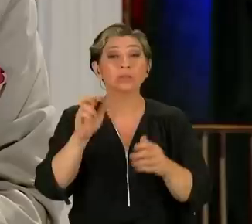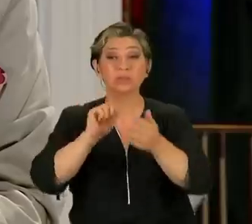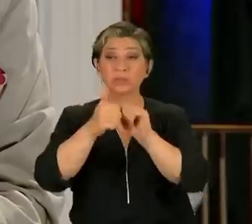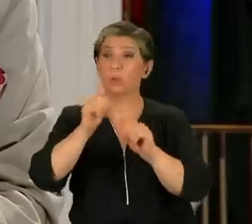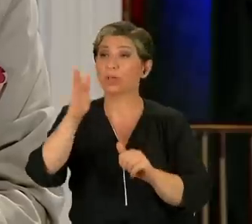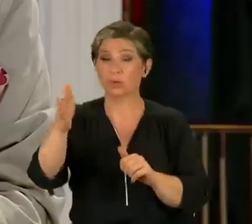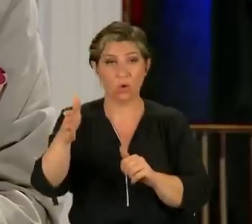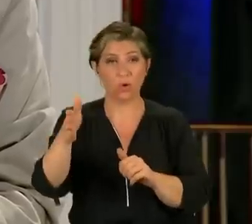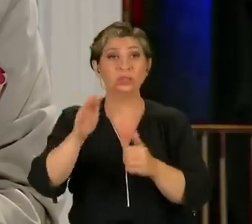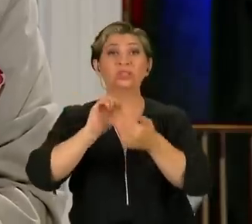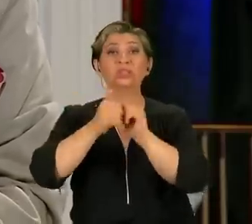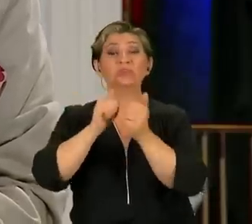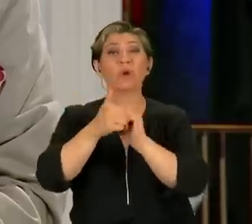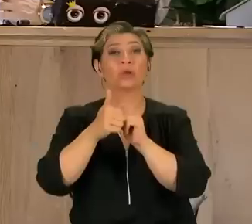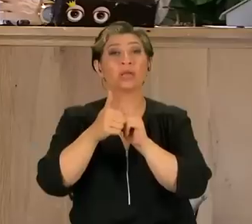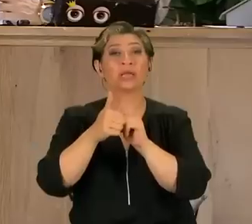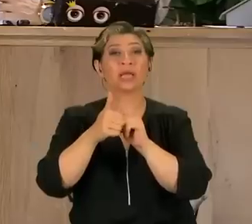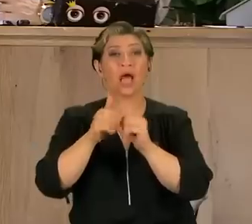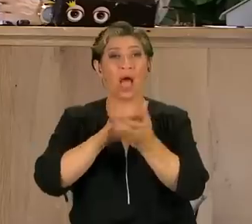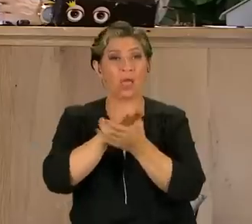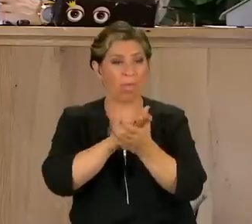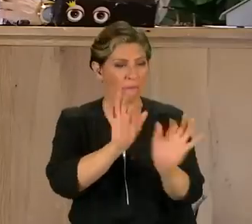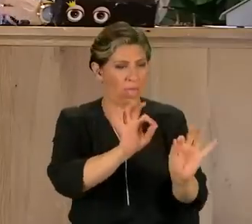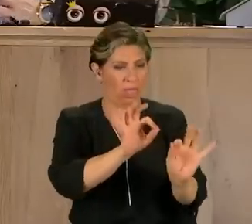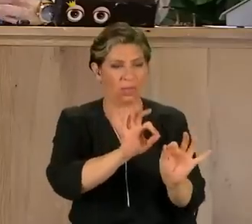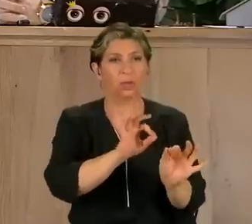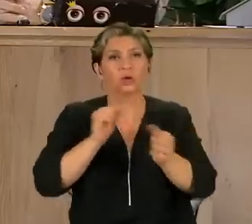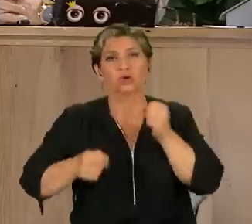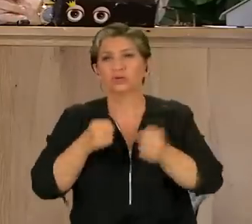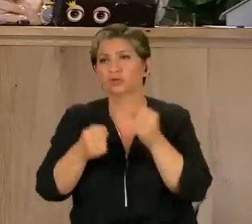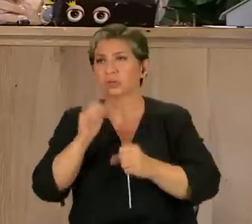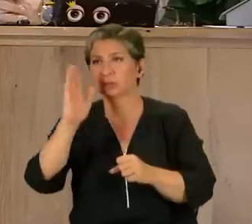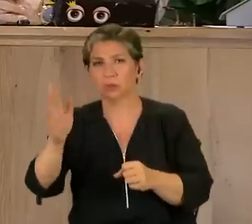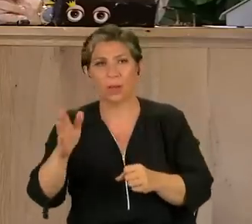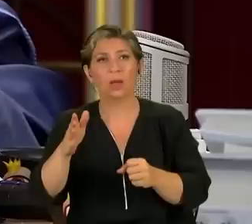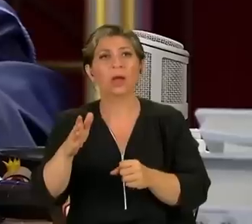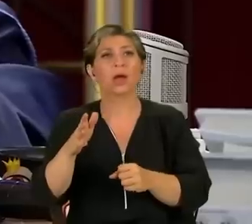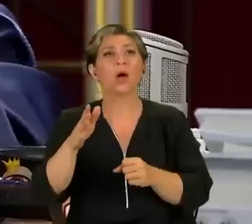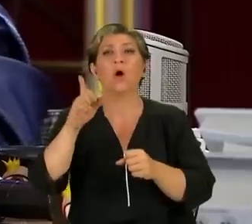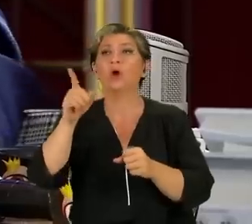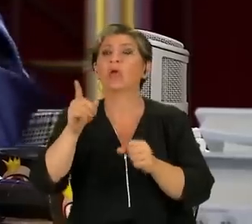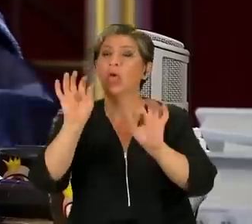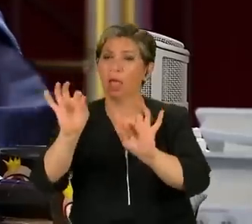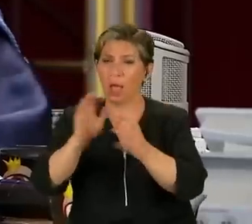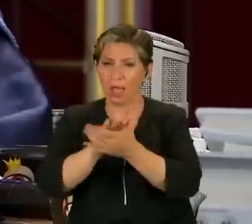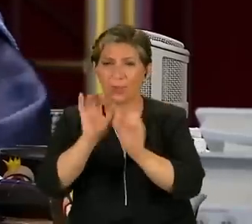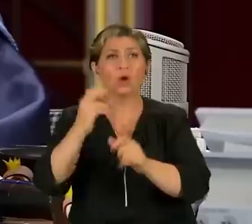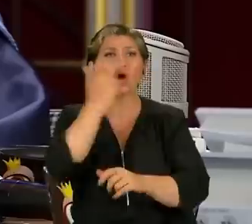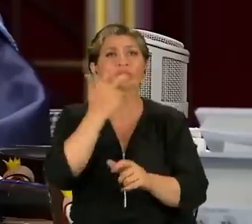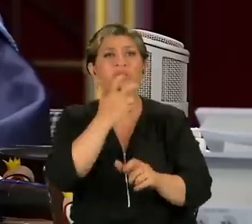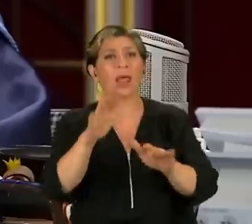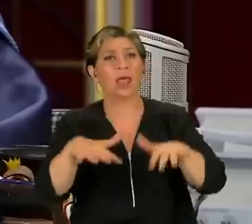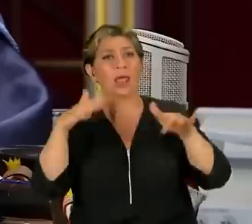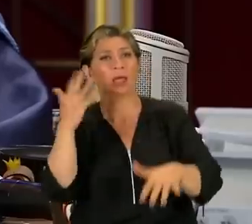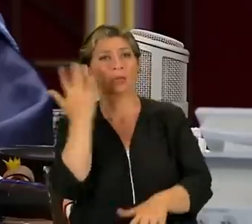spora gidiyor. Spordaki ayakkabılarıyla koşuya gidiyor Belgrad'a. Oradan çıkıyor konsere.